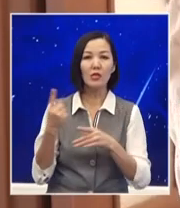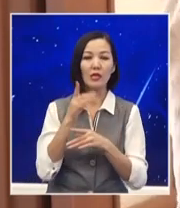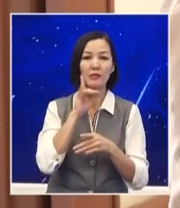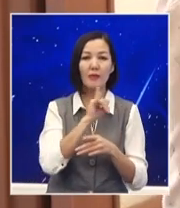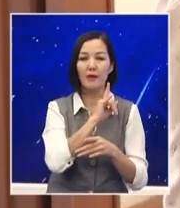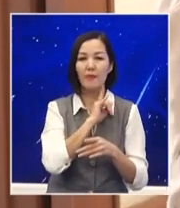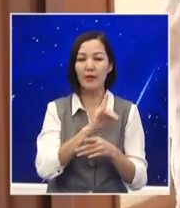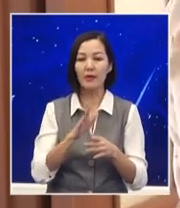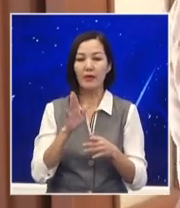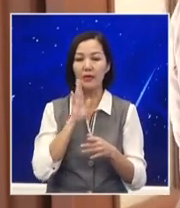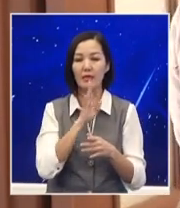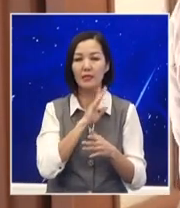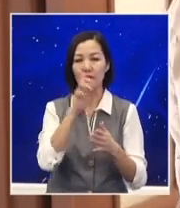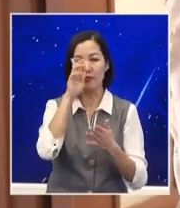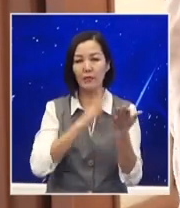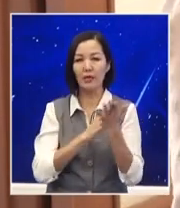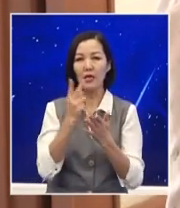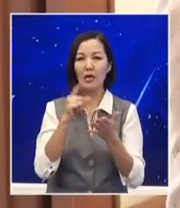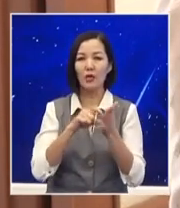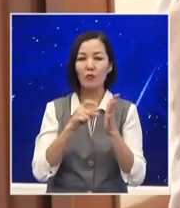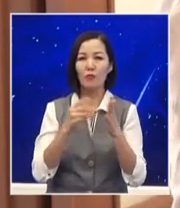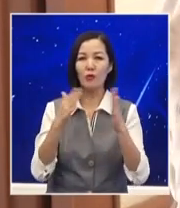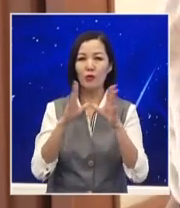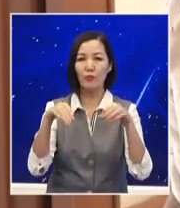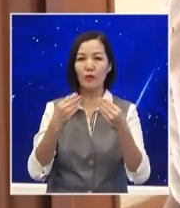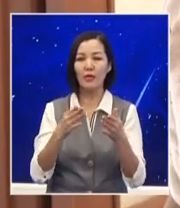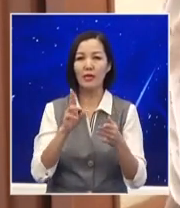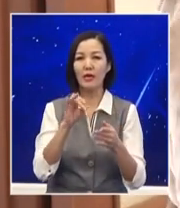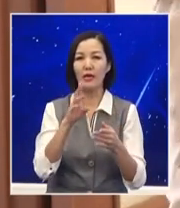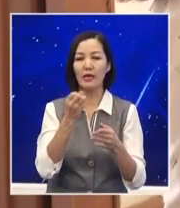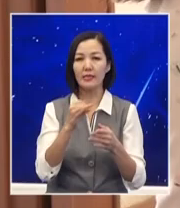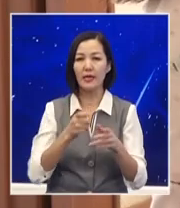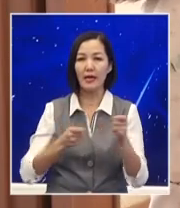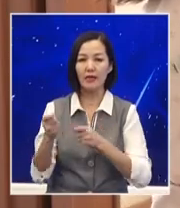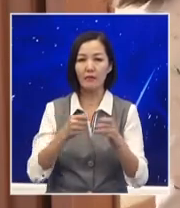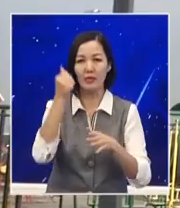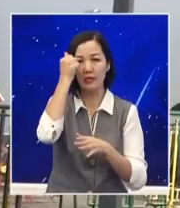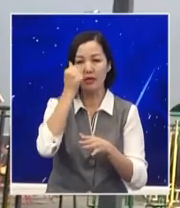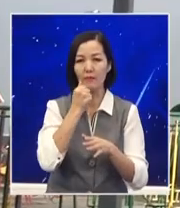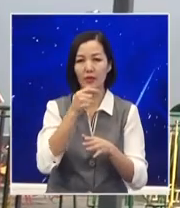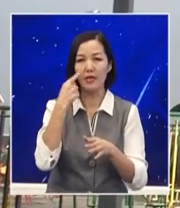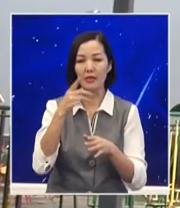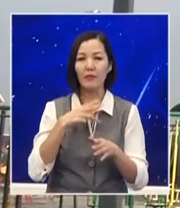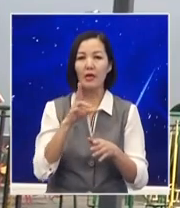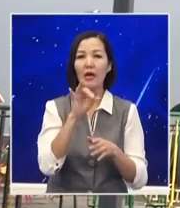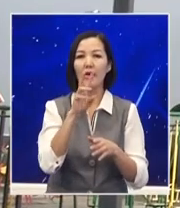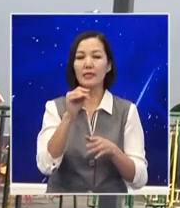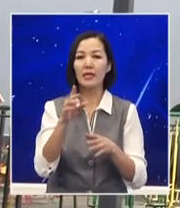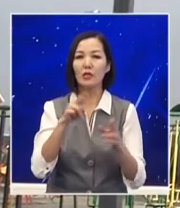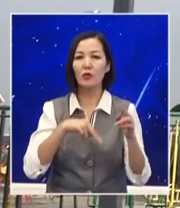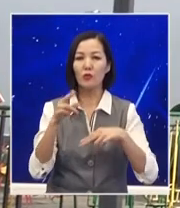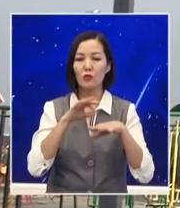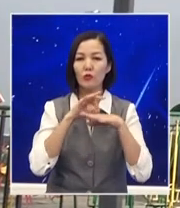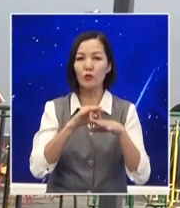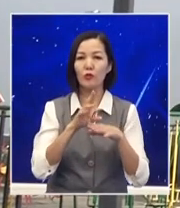және мемлекеттік қызметкер ретінде екі бөлмелі үйдің кілті берілді. Қарасай аудандық әкімдігіне алғыс білдіремін. Қаскелеңде құрылыс қызу.